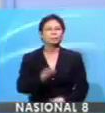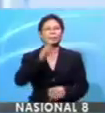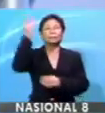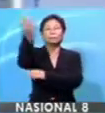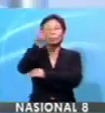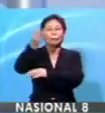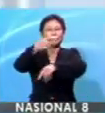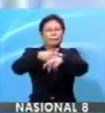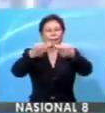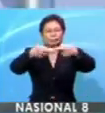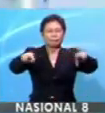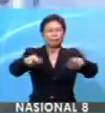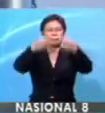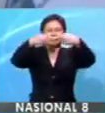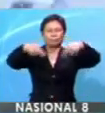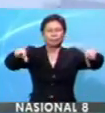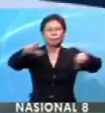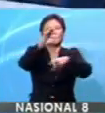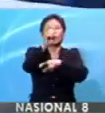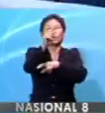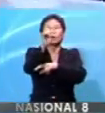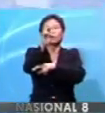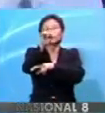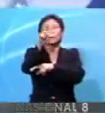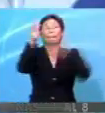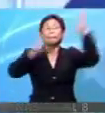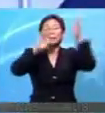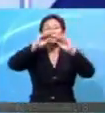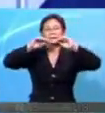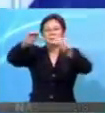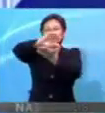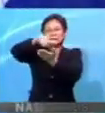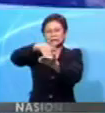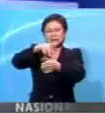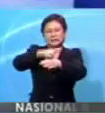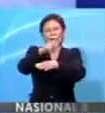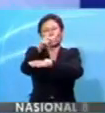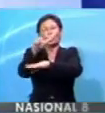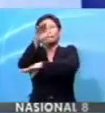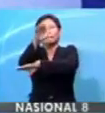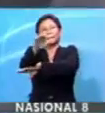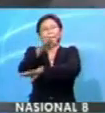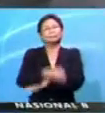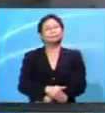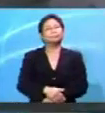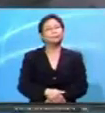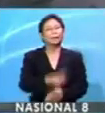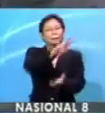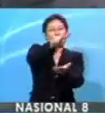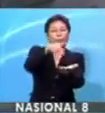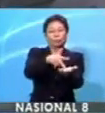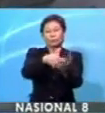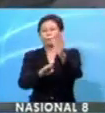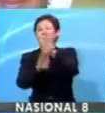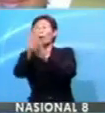berucap demikian semasa merasmikan pembukaan content Malaysia peaching Center di platinum Central Kuala Lumpur petang tadi yang merupakan sebuah pusat yang